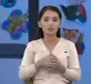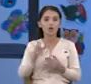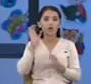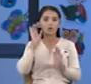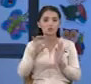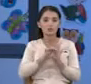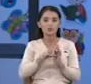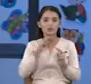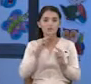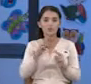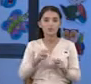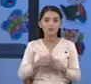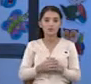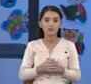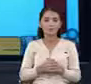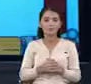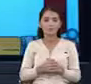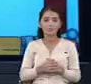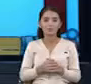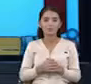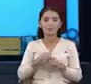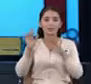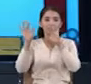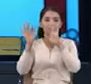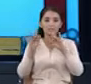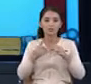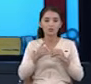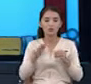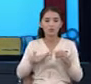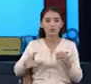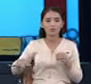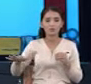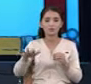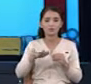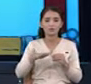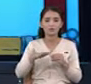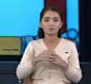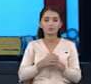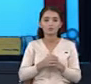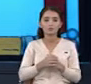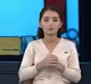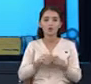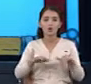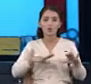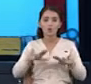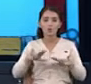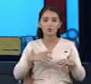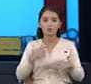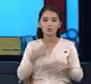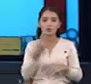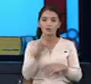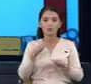загадку. Слушайте внимательно. В снежном поле по дороге мчится конь